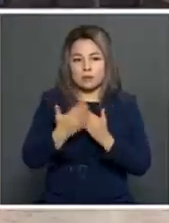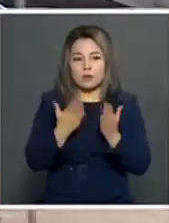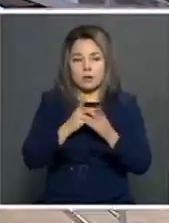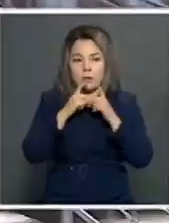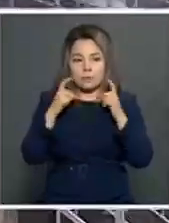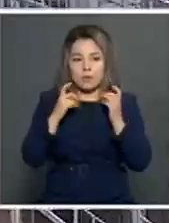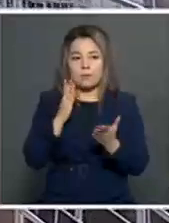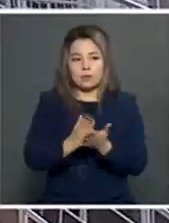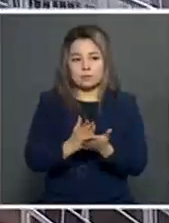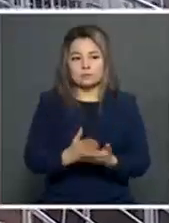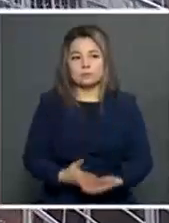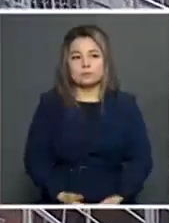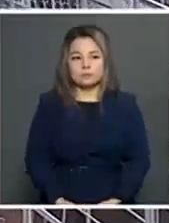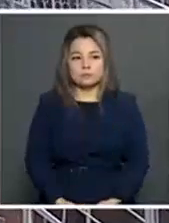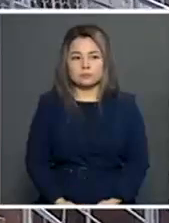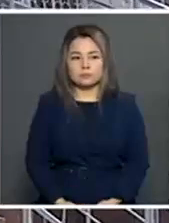кеттік.